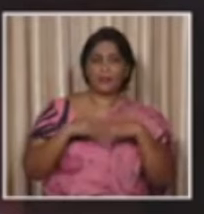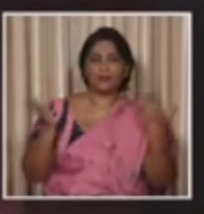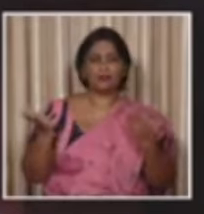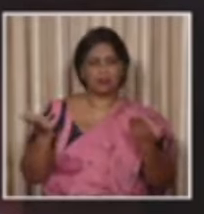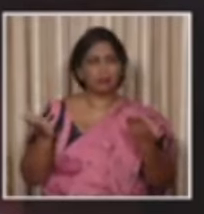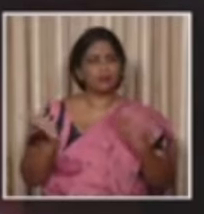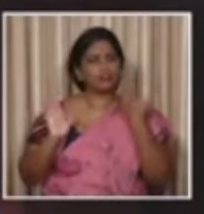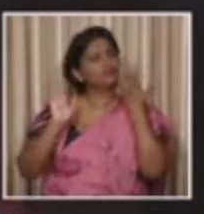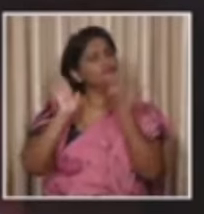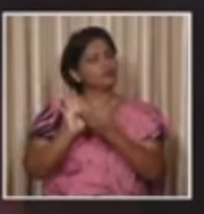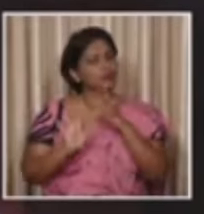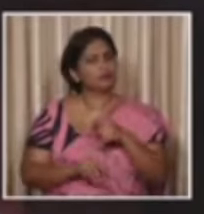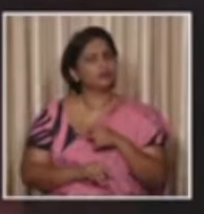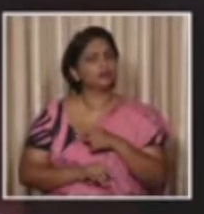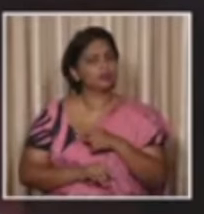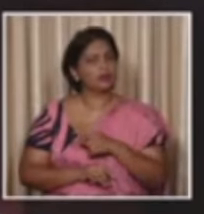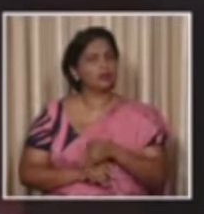ඉතින් මම මේ පෙන්වන්න හදන්නේ